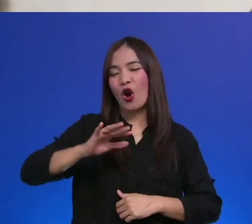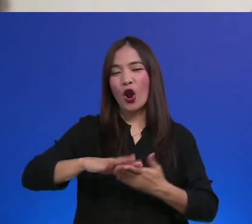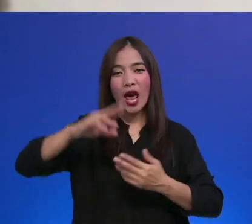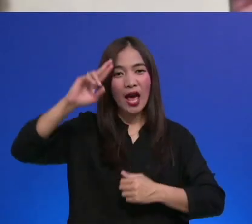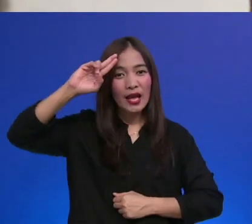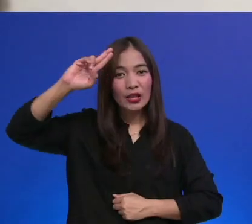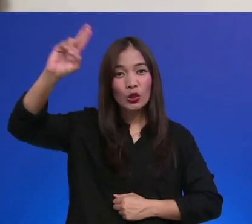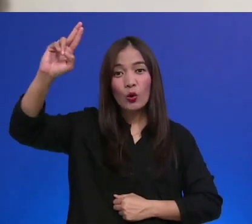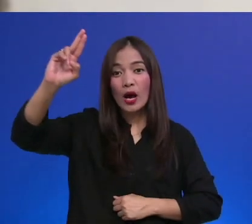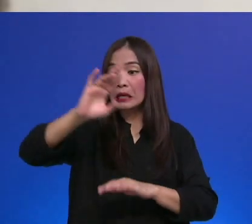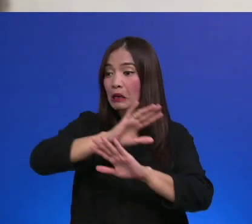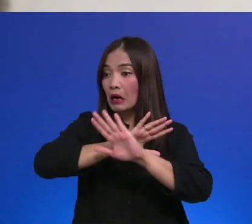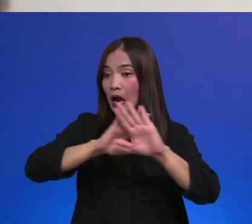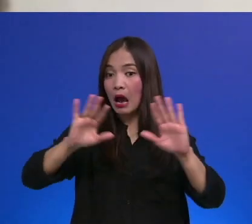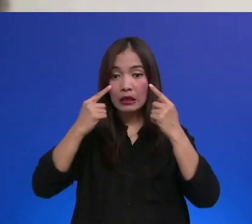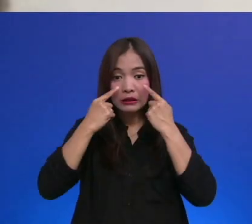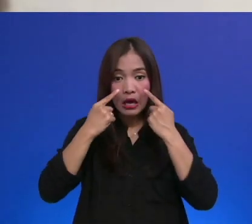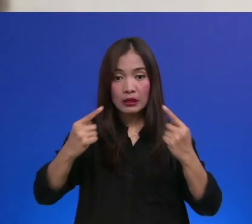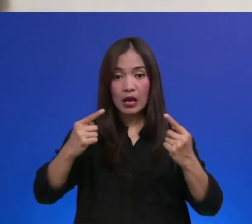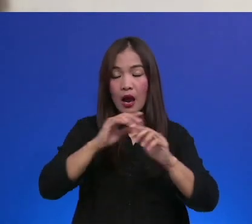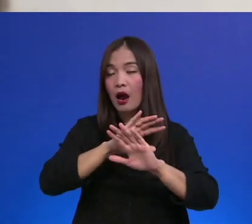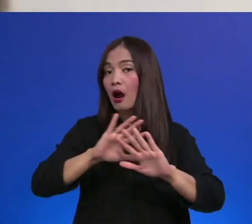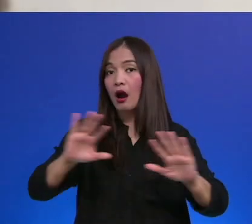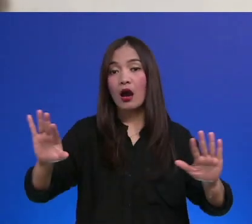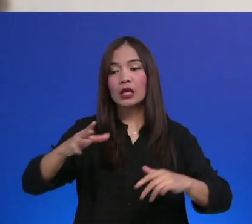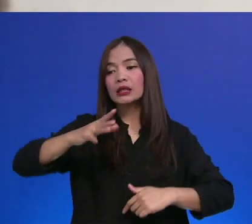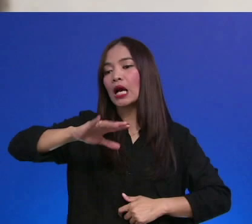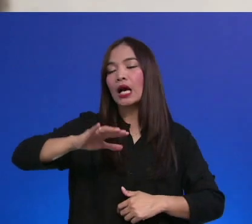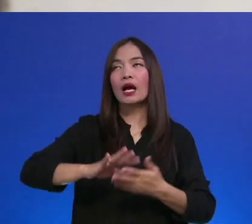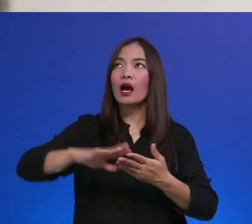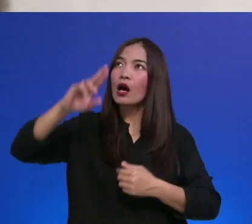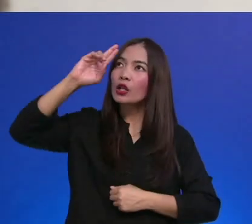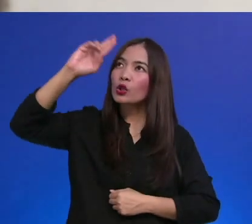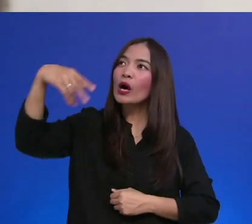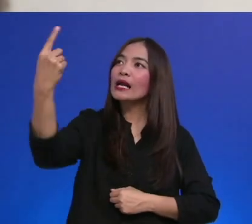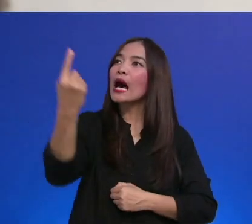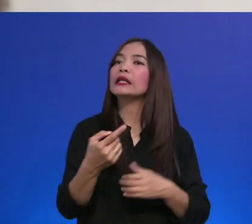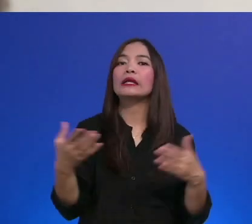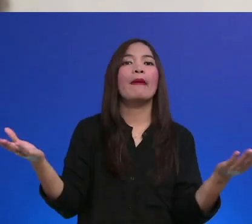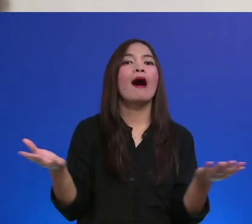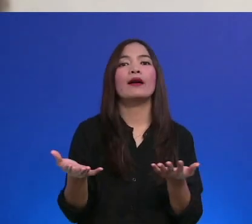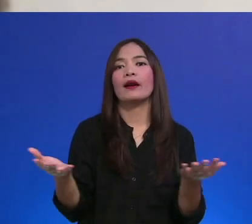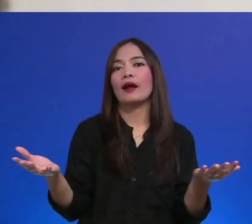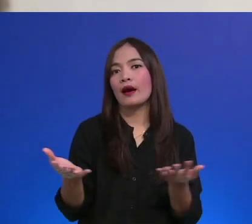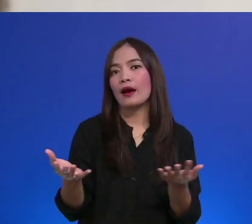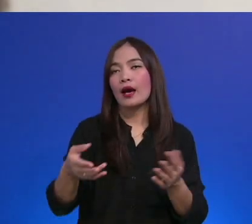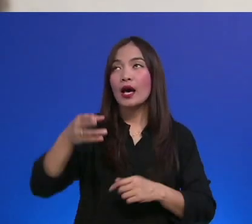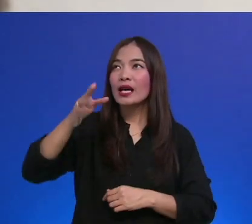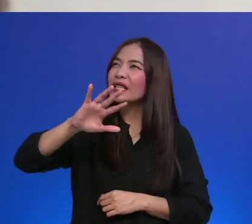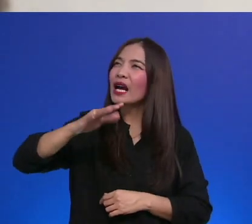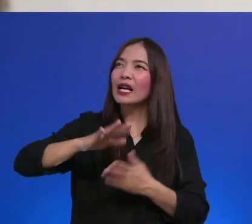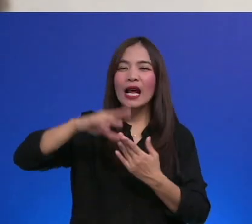tidak ada seakan-akan Tuhan tidak hadir seakan-akan Tuhan